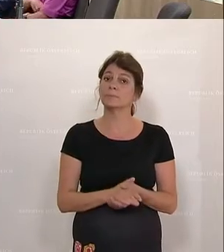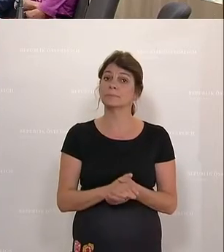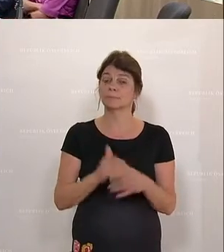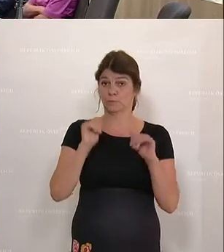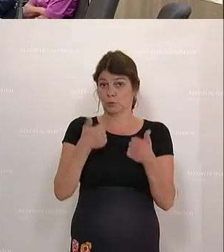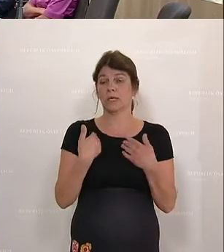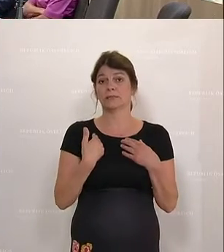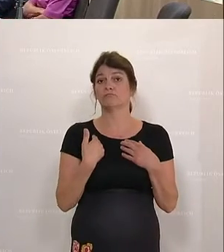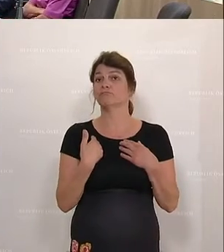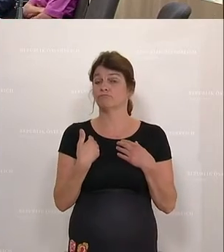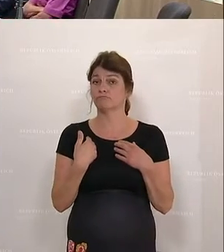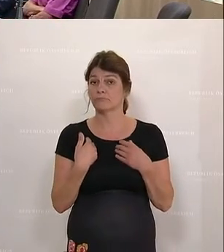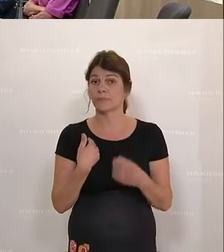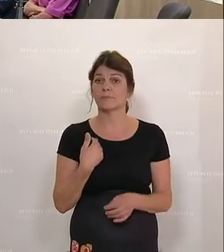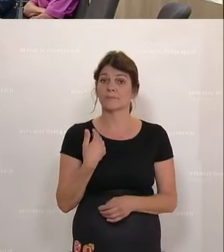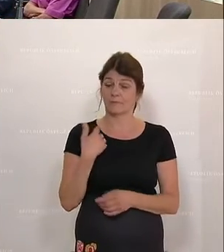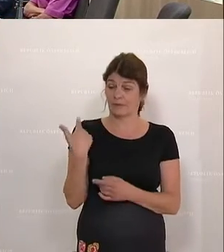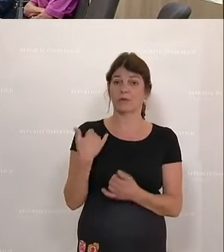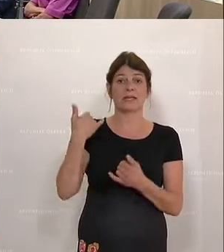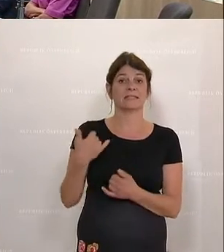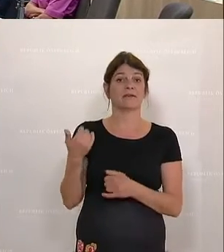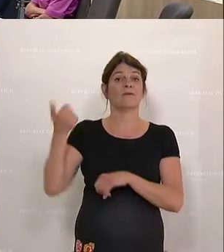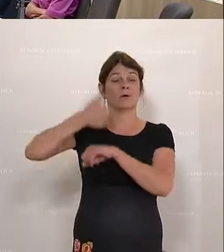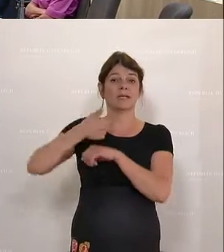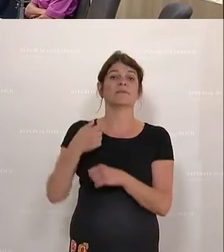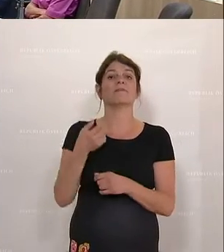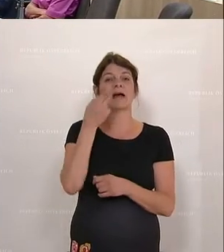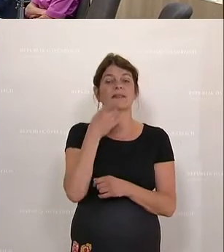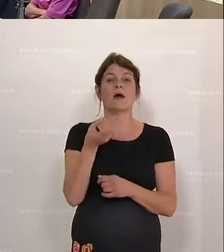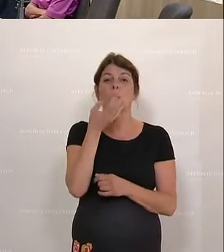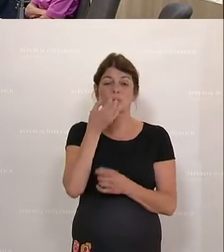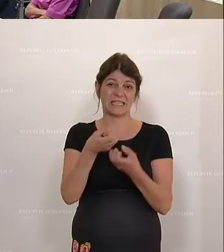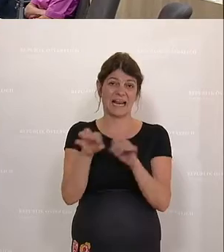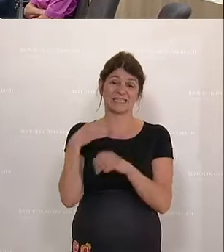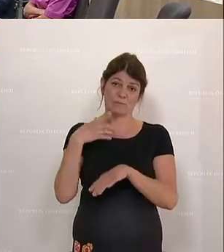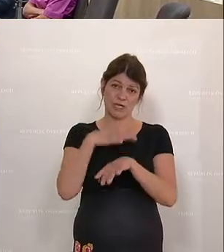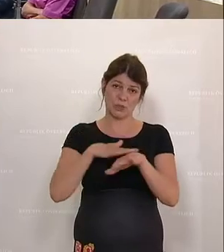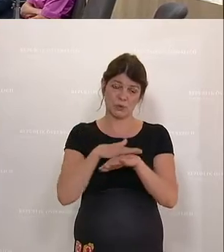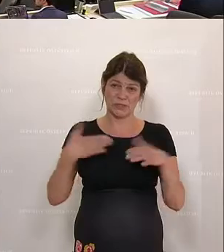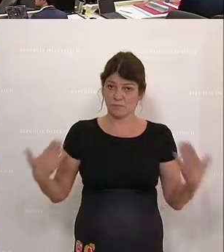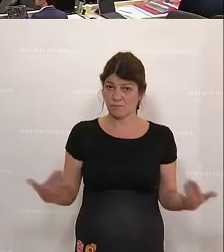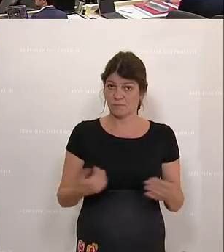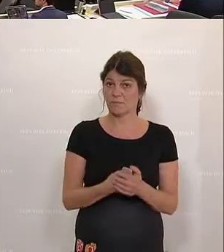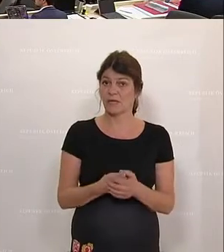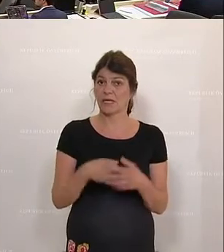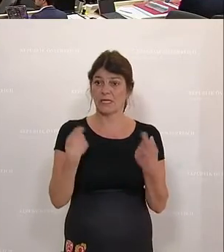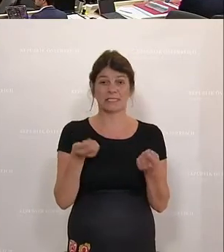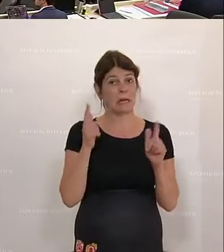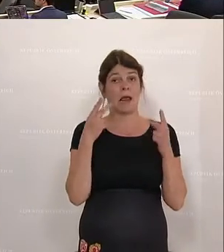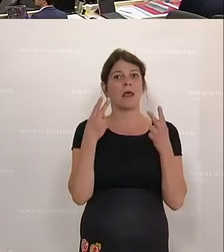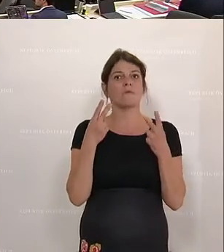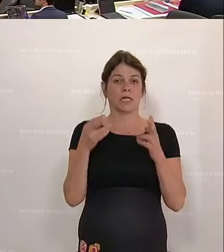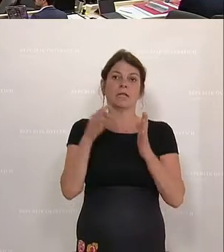zuerst unseren derzeitigen Vorsitzenden Walter Rosenkranz entschuldigen. Es gibt zwar keinen wichtigeren